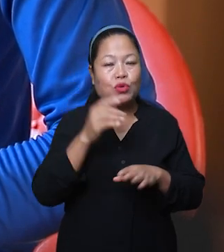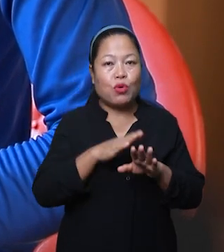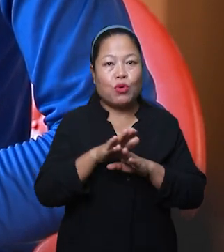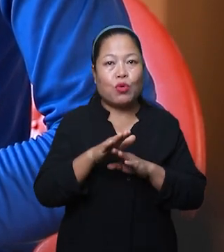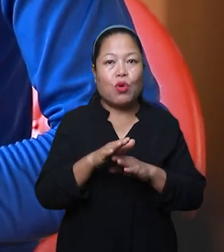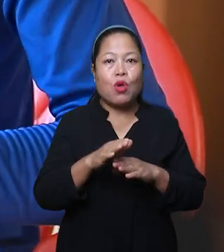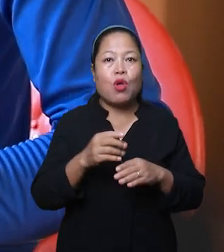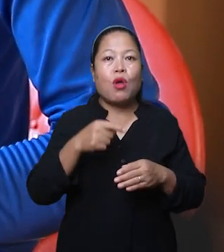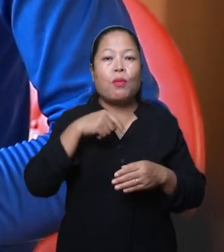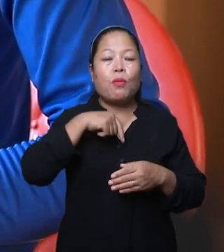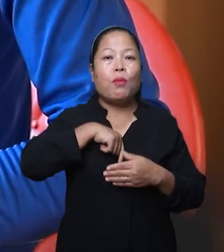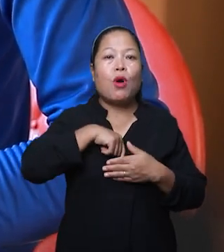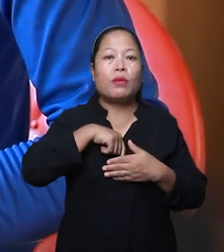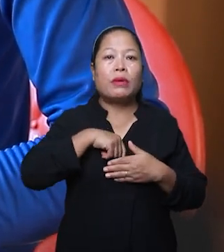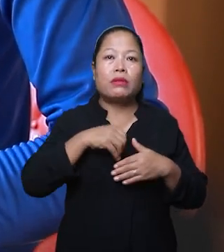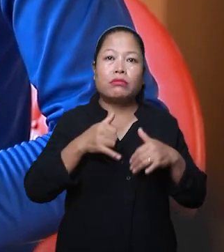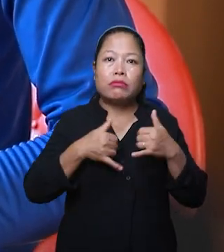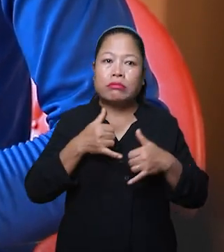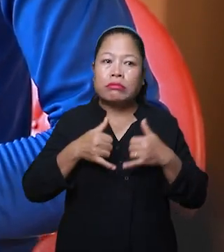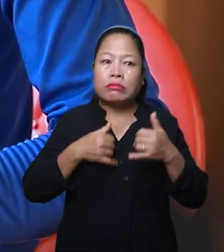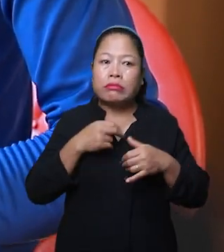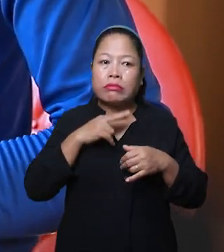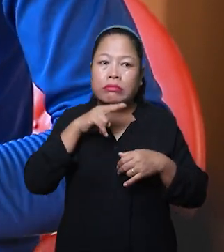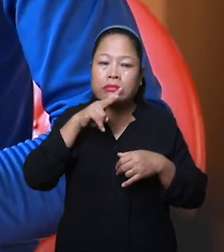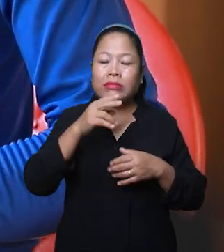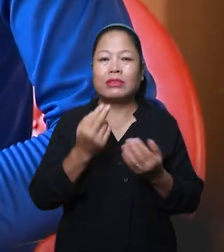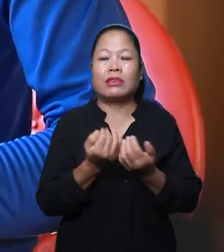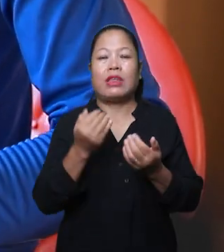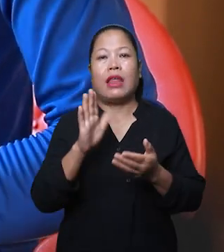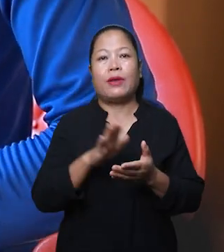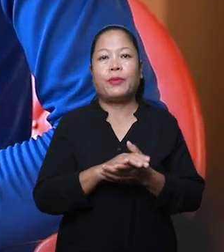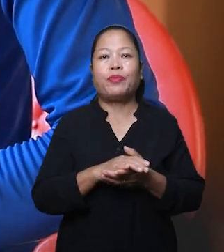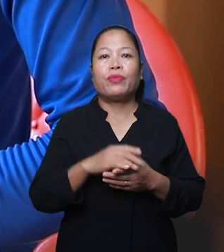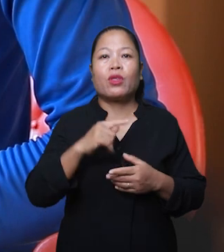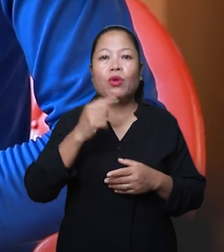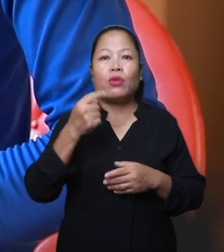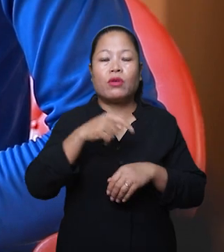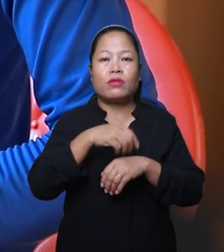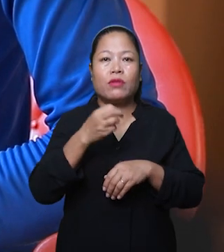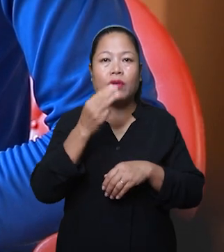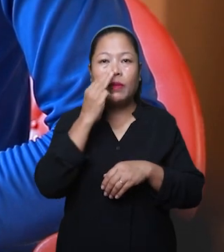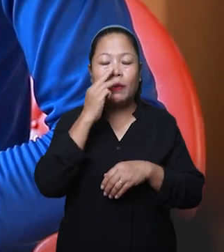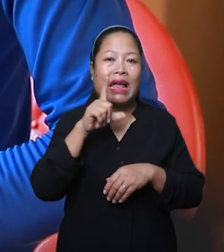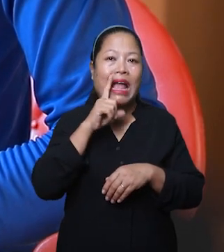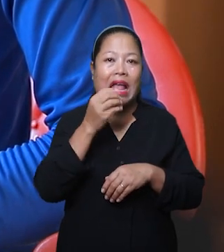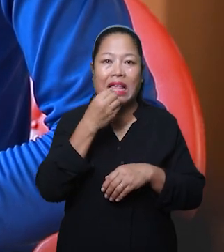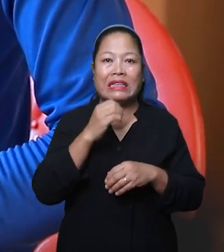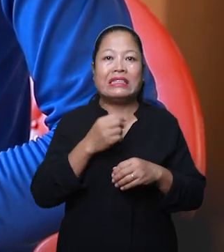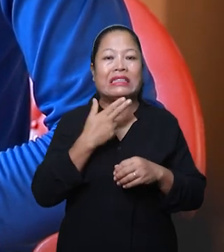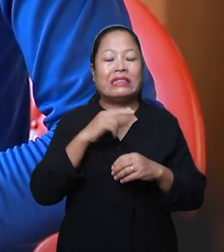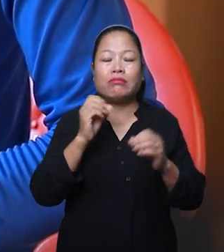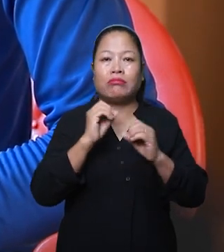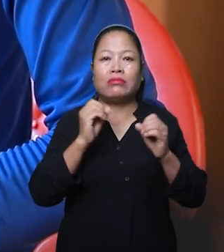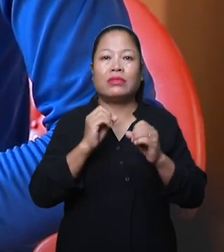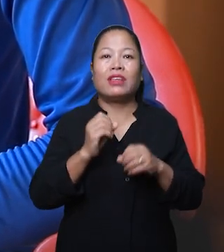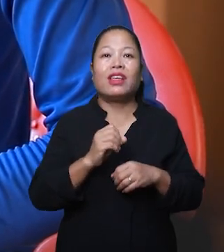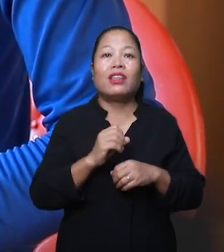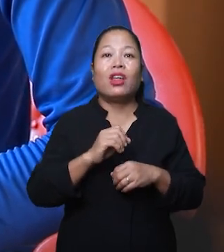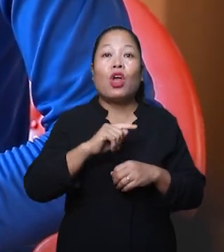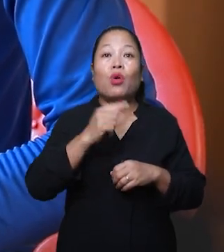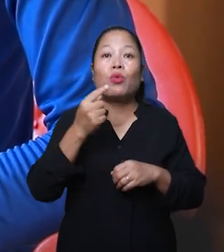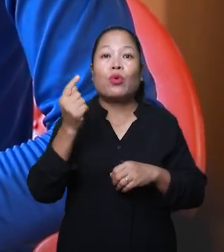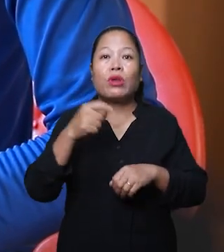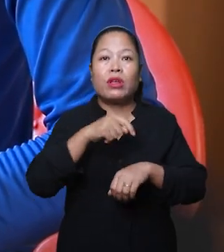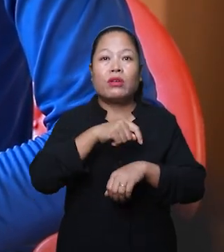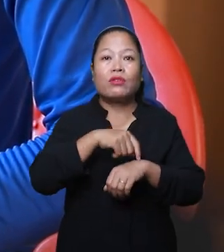नकारात्मक स्वभावहरू मेरो मनमा बोलिरहन्थ्यो। कहिले कहिले मलाई नास्ता खाने मन पनि लाग्थेन, खाना खाने मन पनि